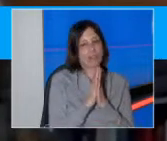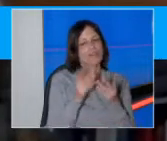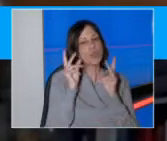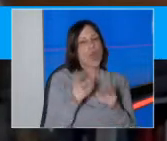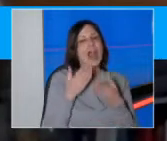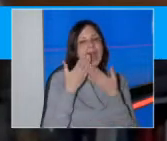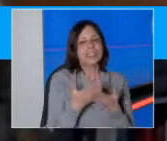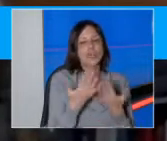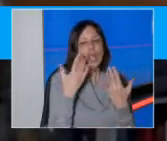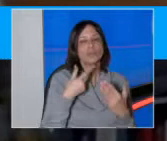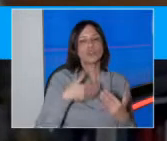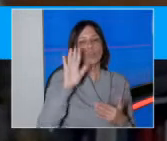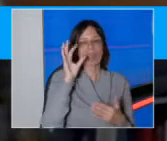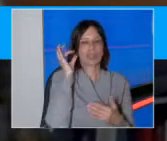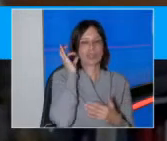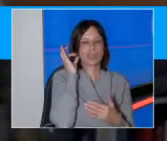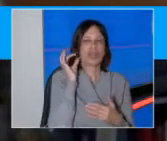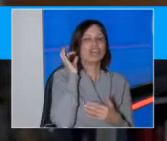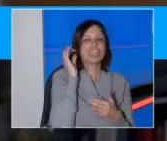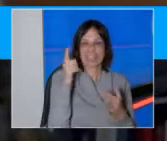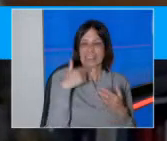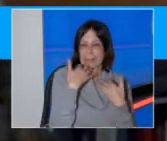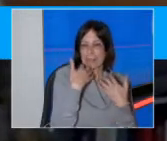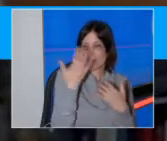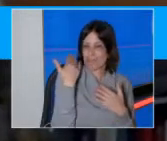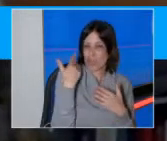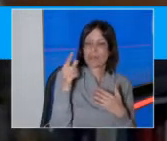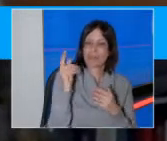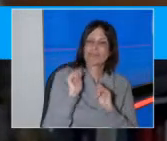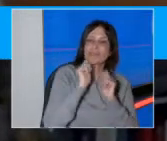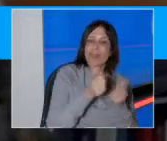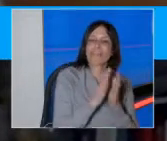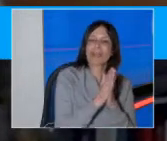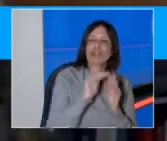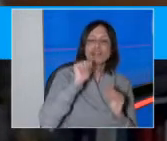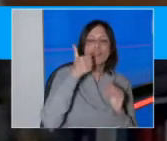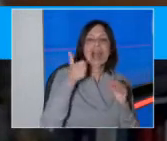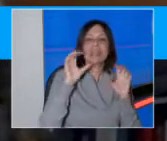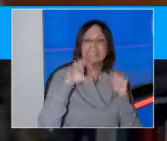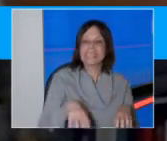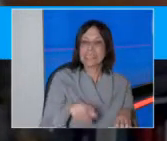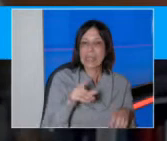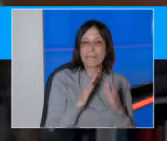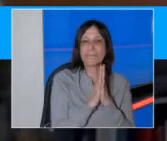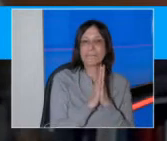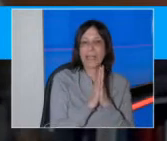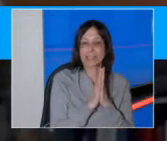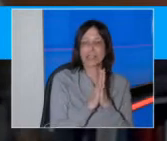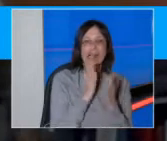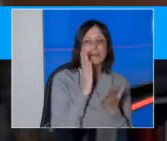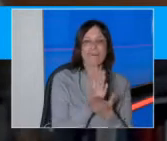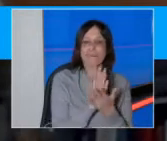לכמה שיותר נשים. היום, דרך אגב, האישה הזאת שסיפרתי עליה, הגישה את הבקשה הראשונה לנשיא, בקשת חנינה, האישה הזאת